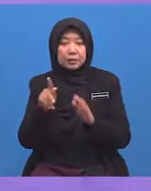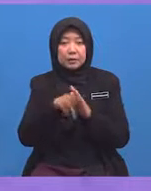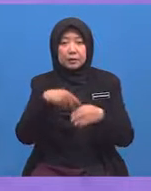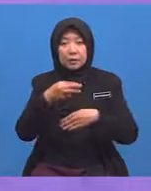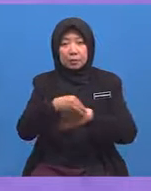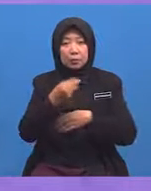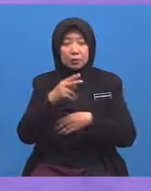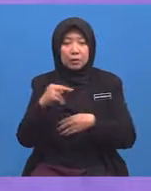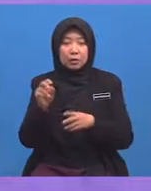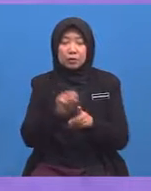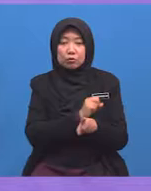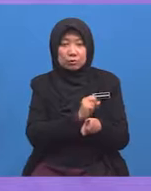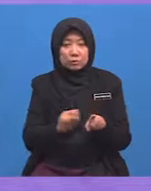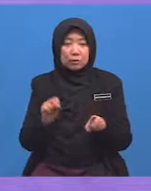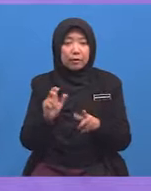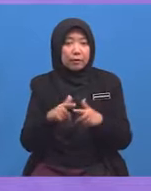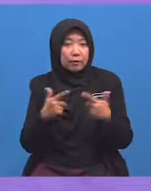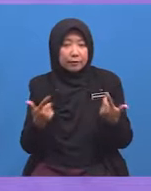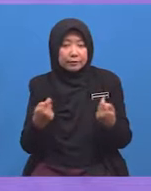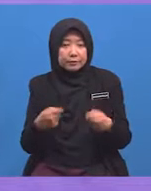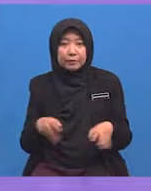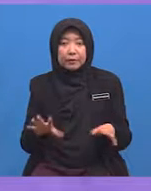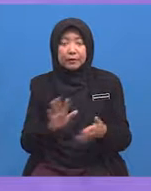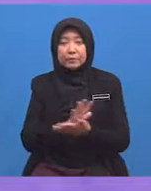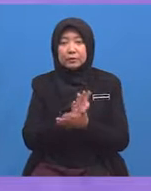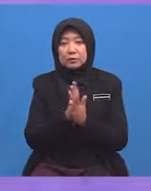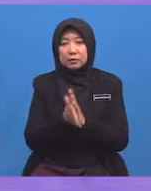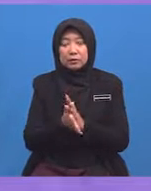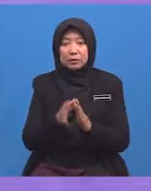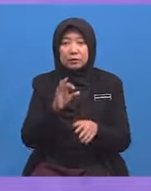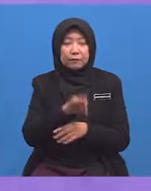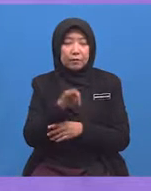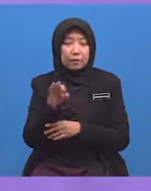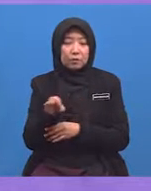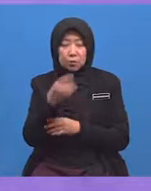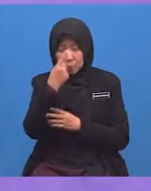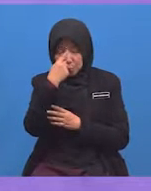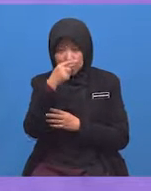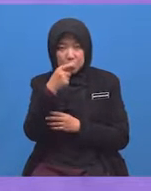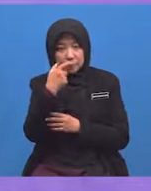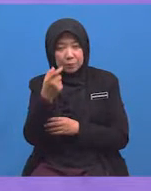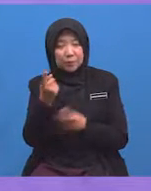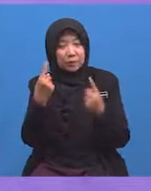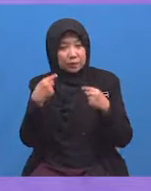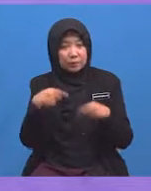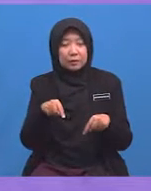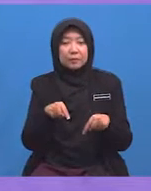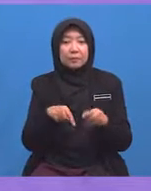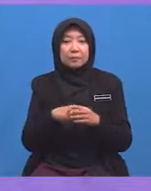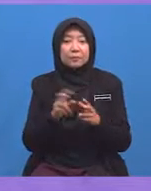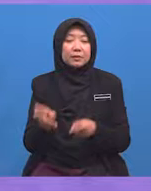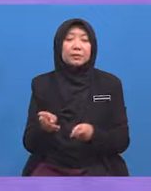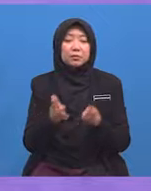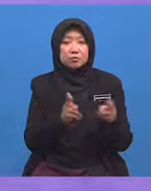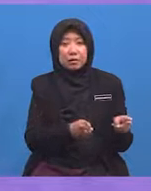kemudahan sosial yang lain telah menjadi faktor penarik kepada penduduk untuk